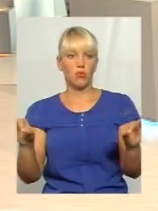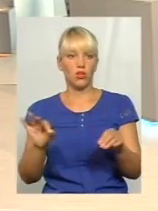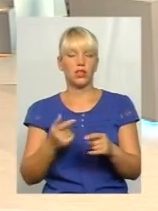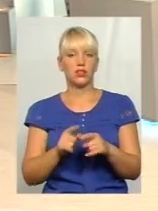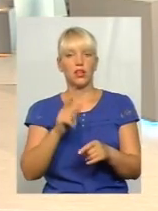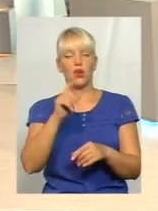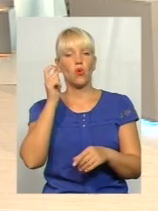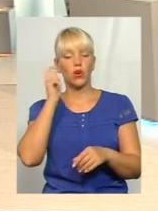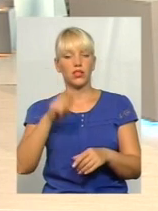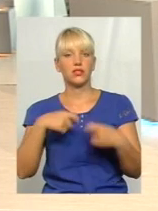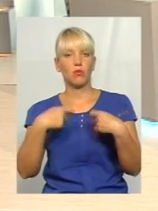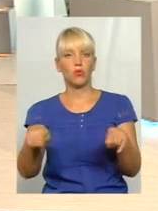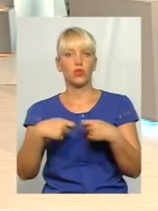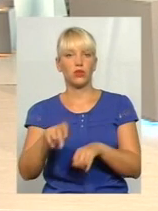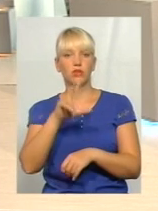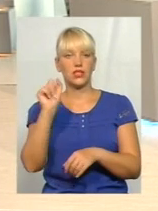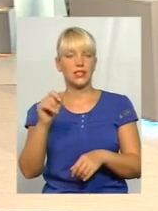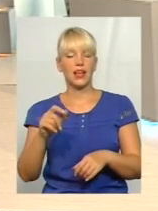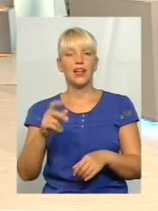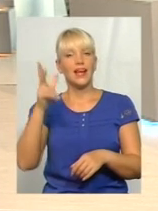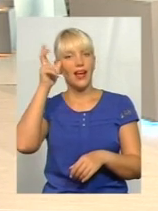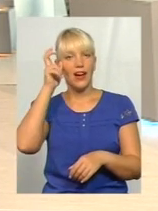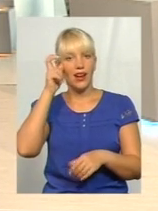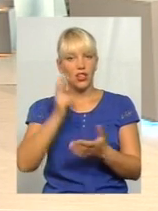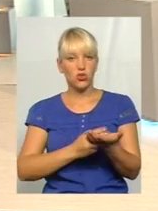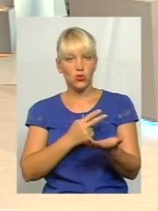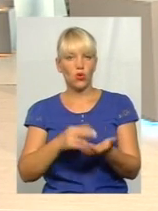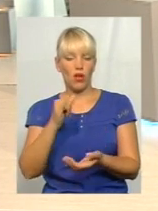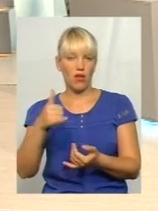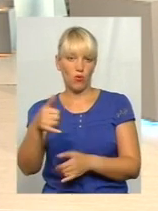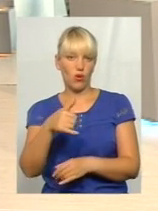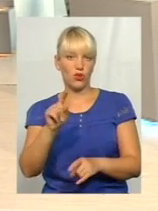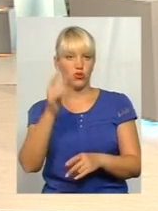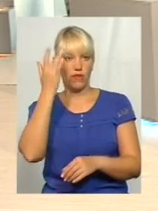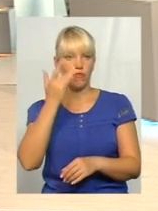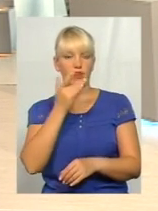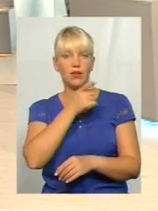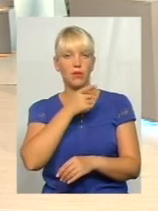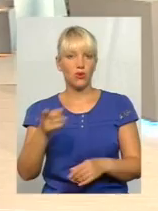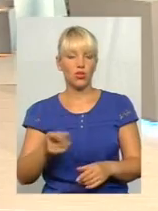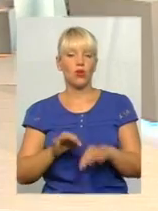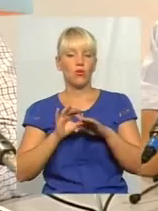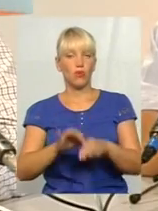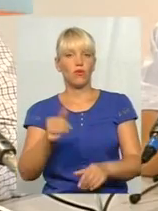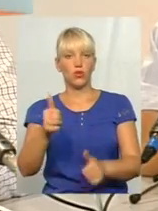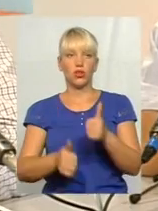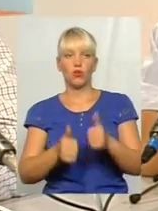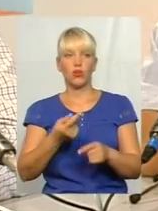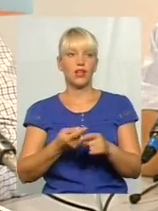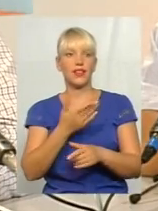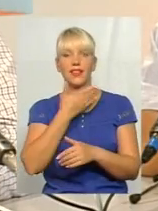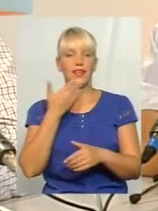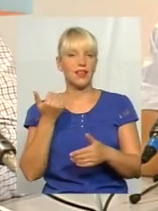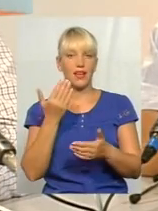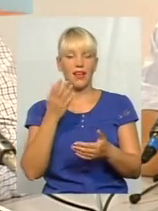вони продаються за гречку і олію що в літній період проводити конкурс не є ефективним